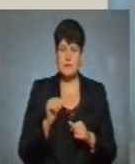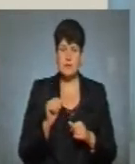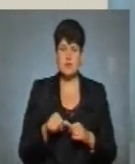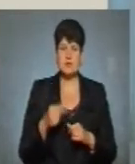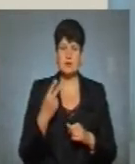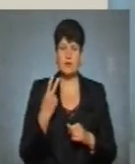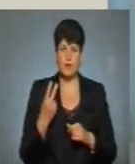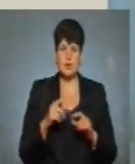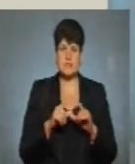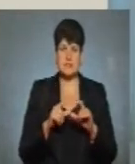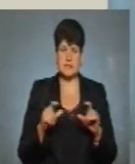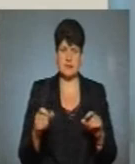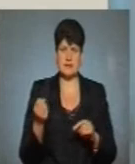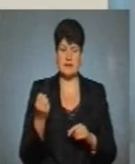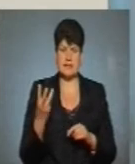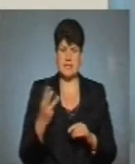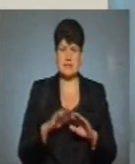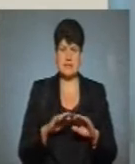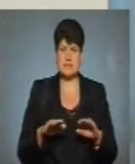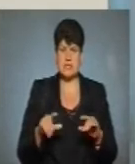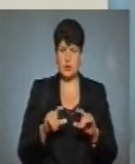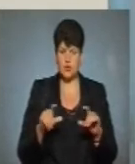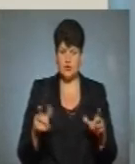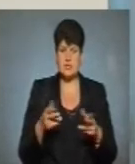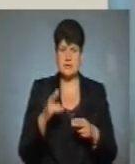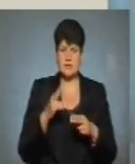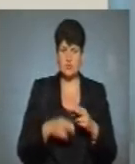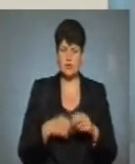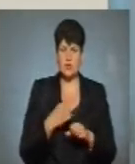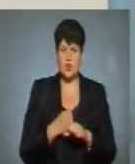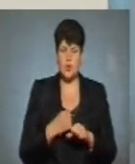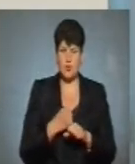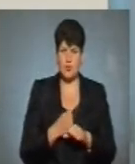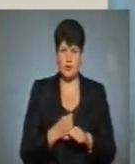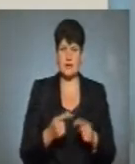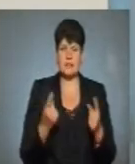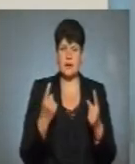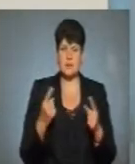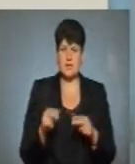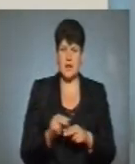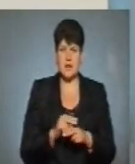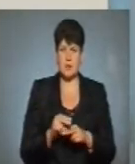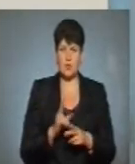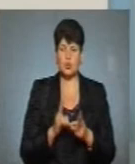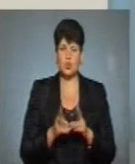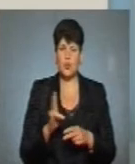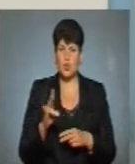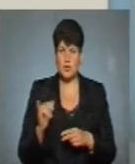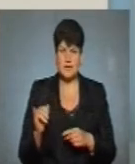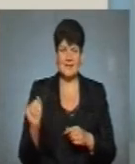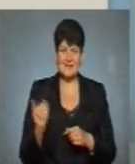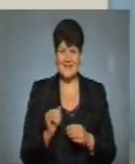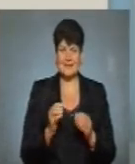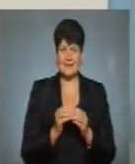двох закладів, 13-й садочок, де там завершуються роботи, капітальний ремонт кухні, і